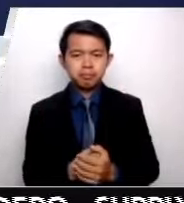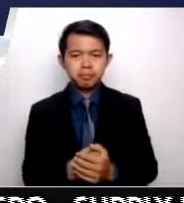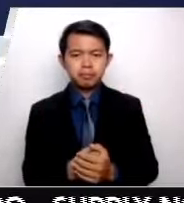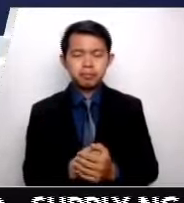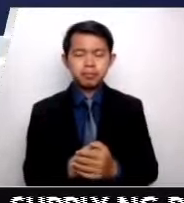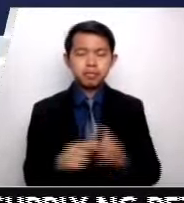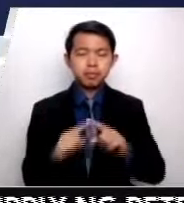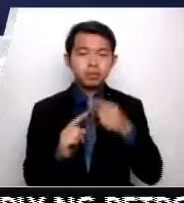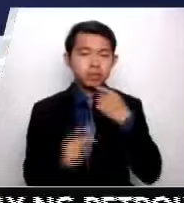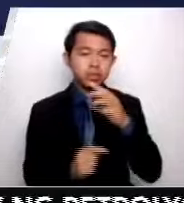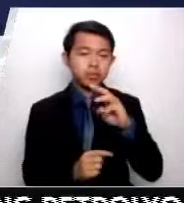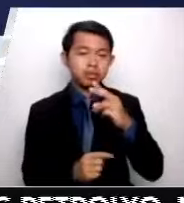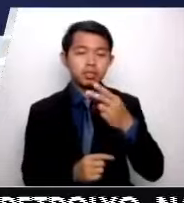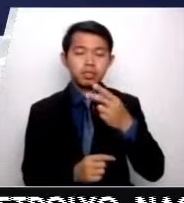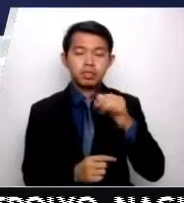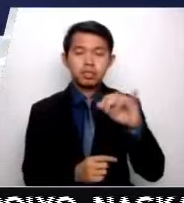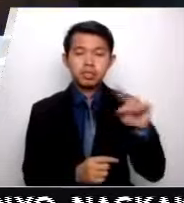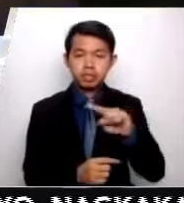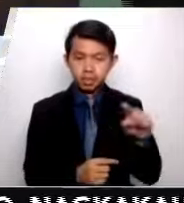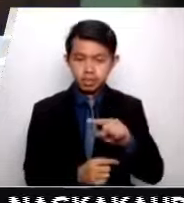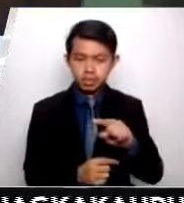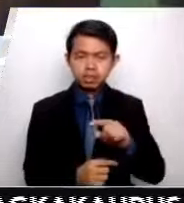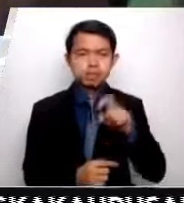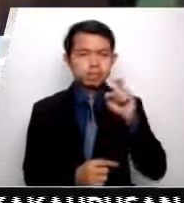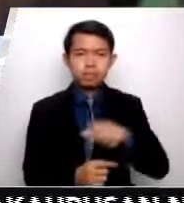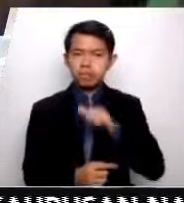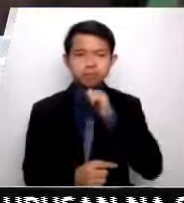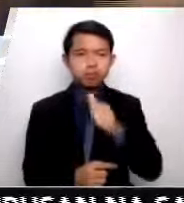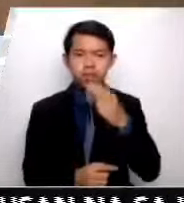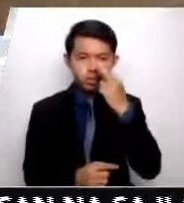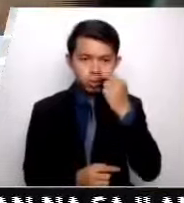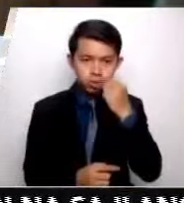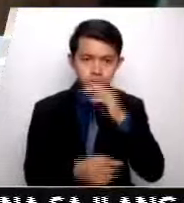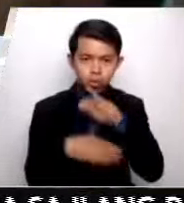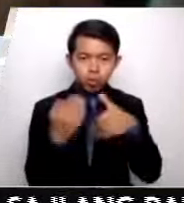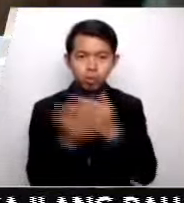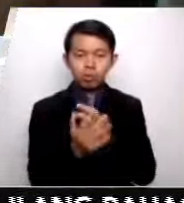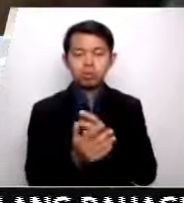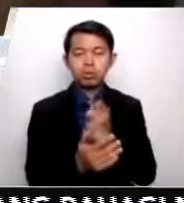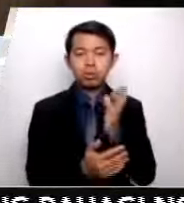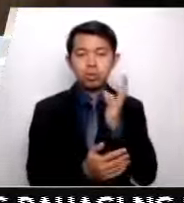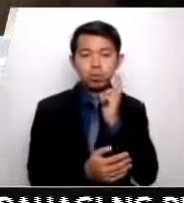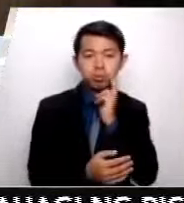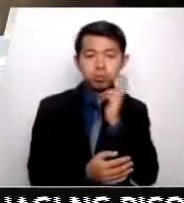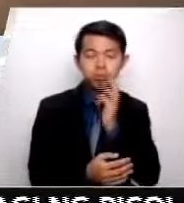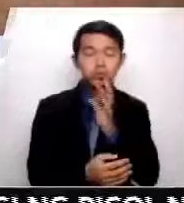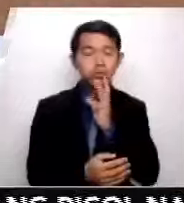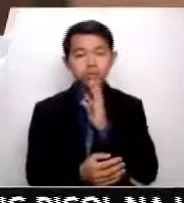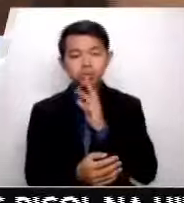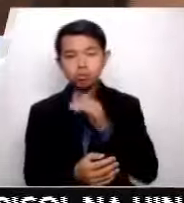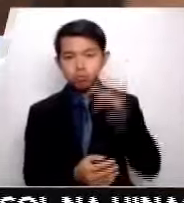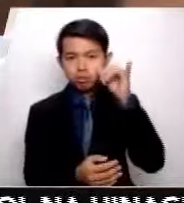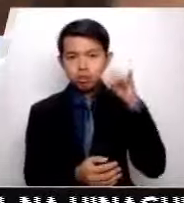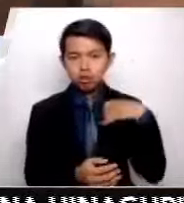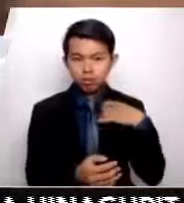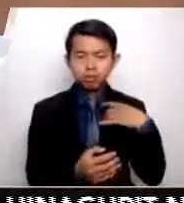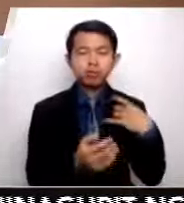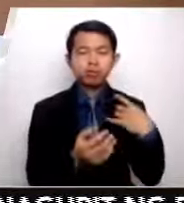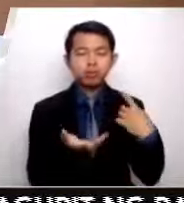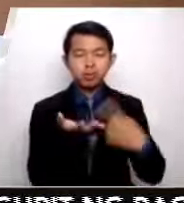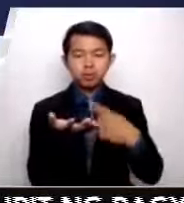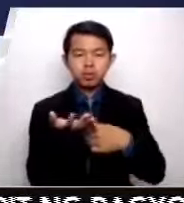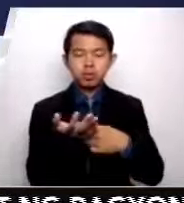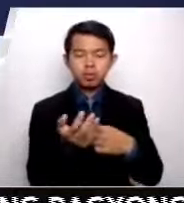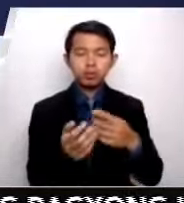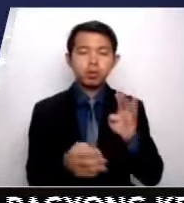tatanungin hindi na biro angay pangong ng BL